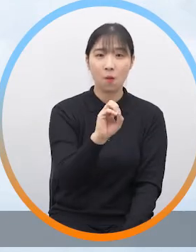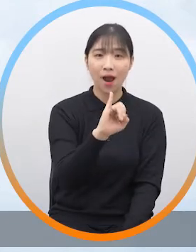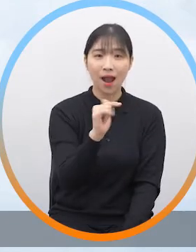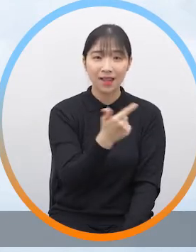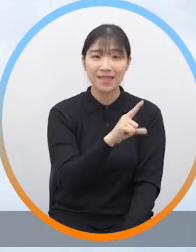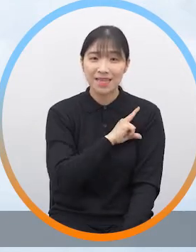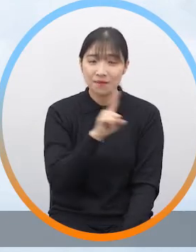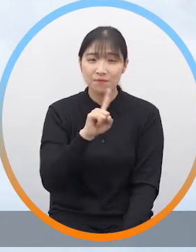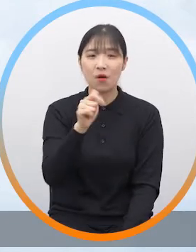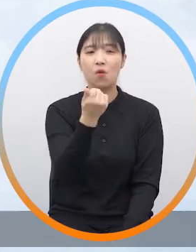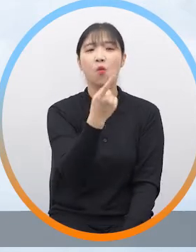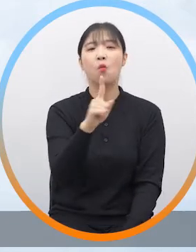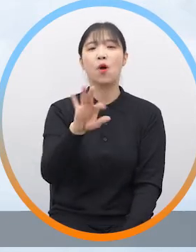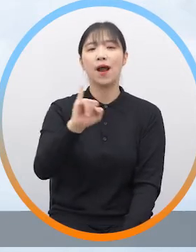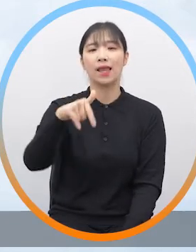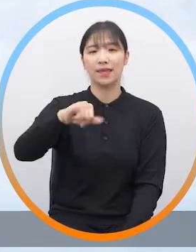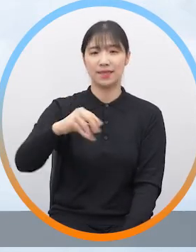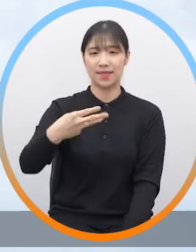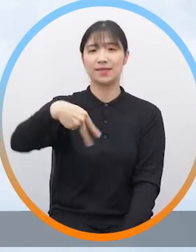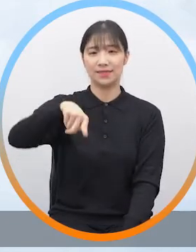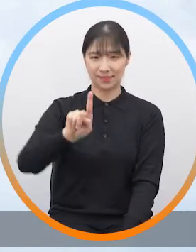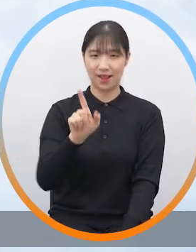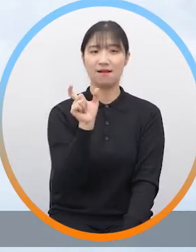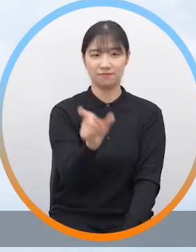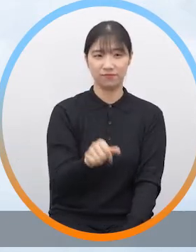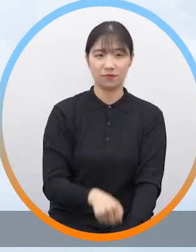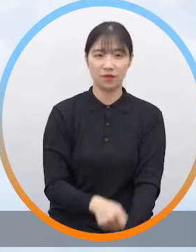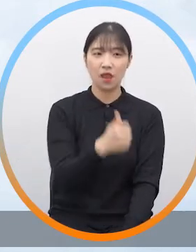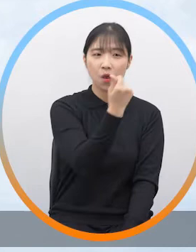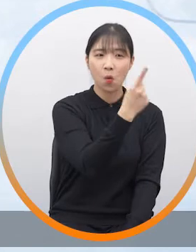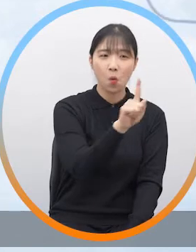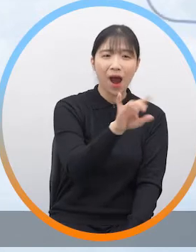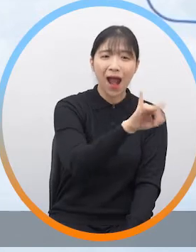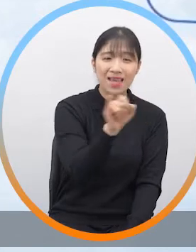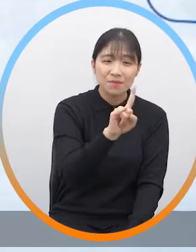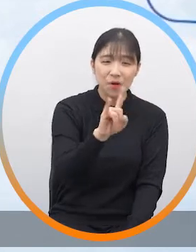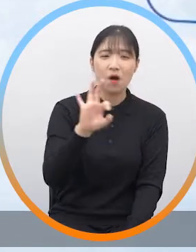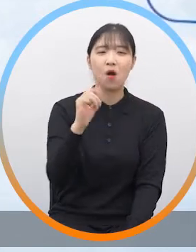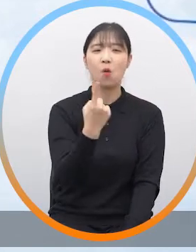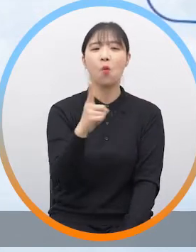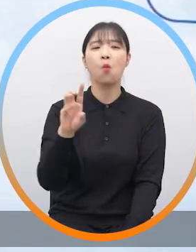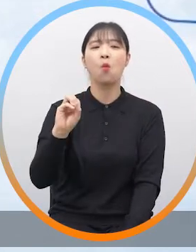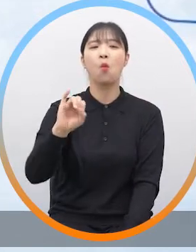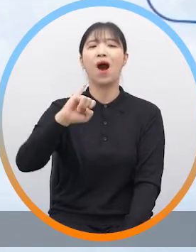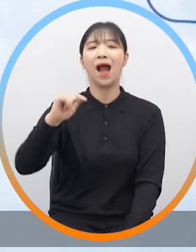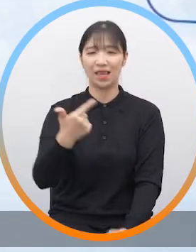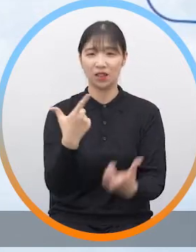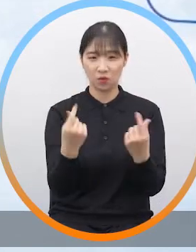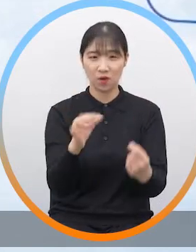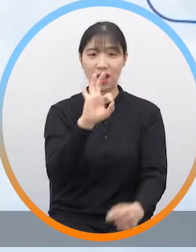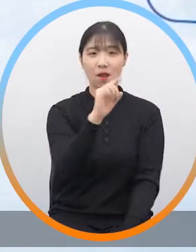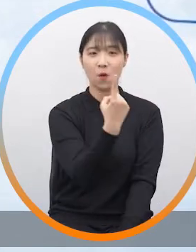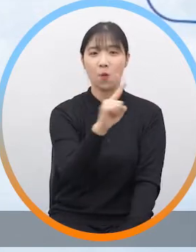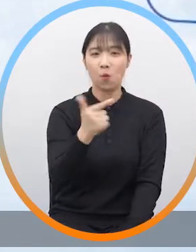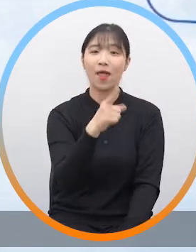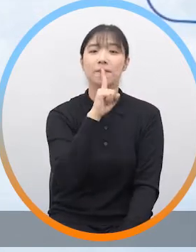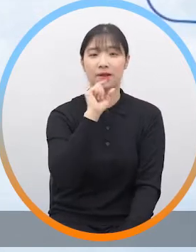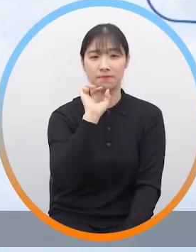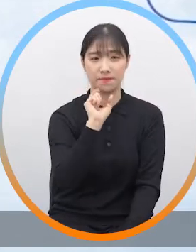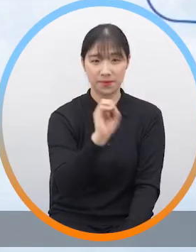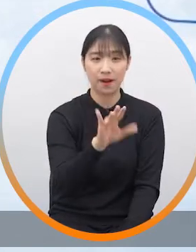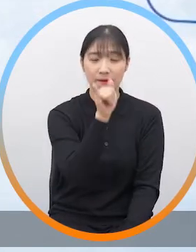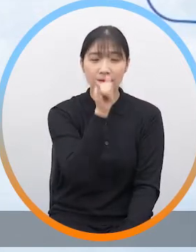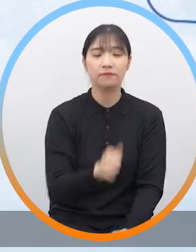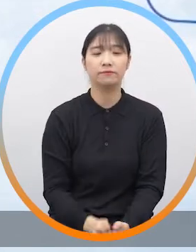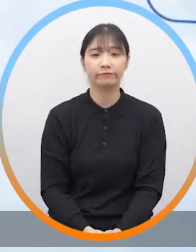이름을 화이길사 이렇게 나오는데요. 이 화이가 왕인처럼 완이라고 이렇게 발음이